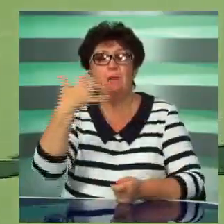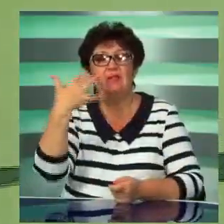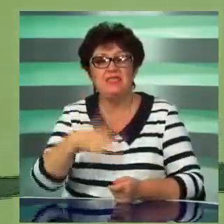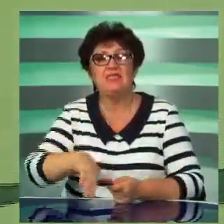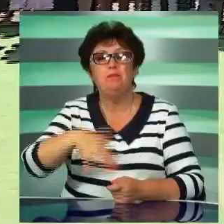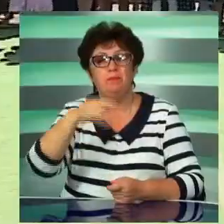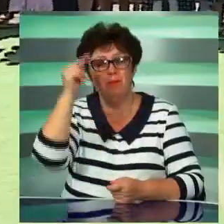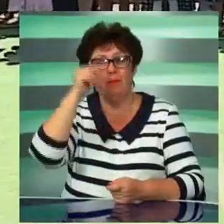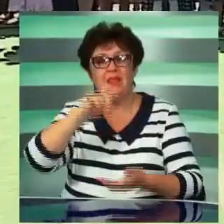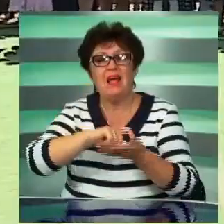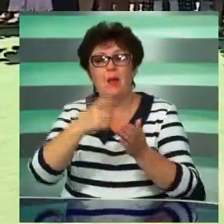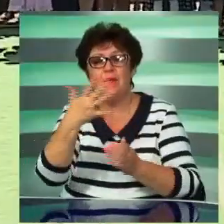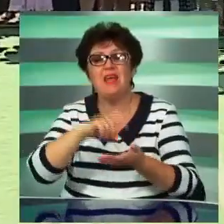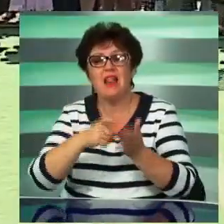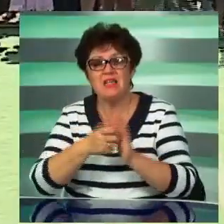150 пятиклассников.